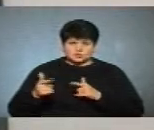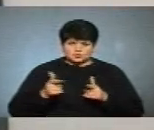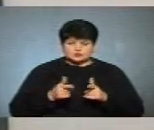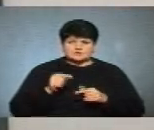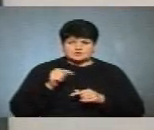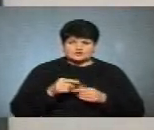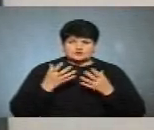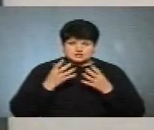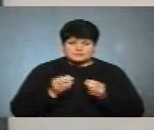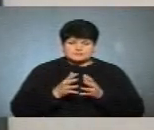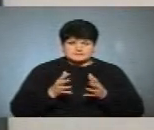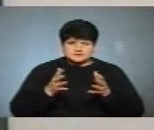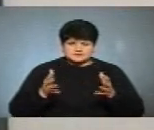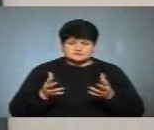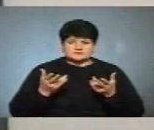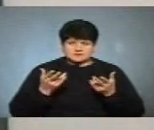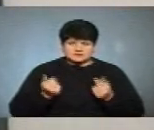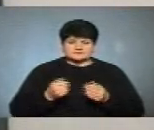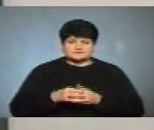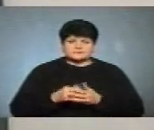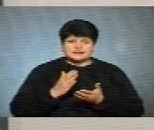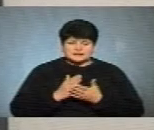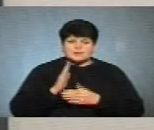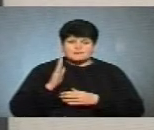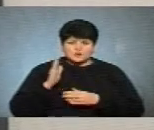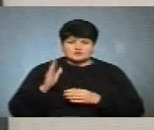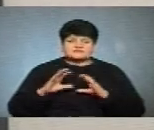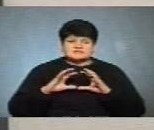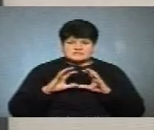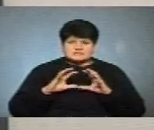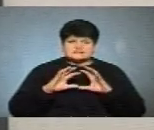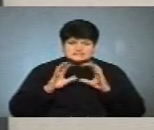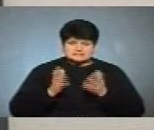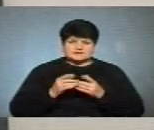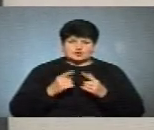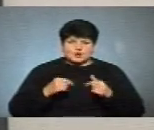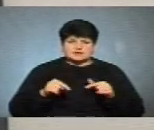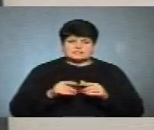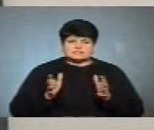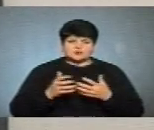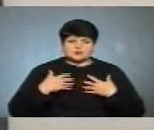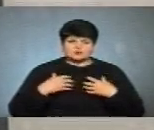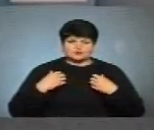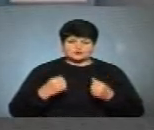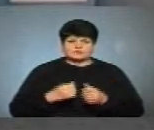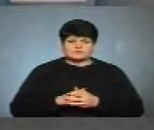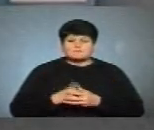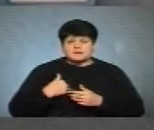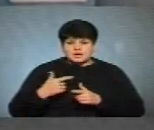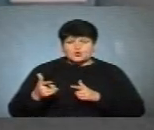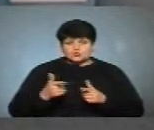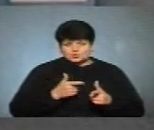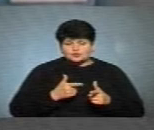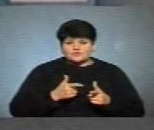того, що ми ще будемо збільшувати так, чи ні? Є такі прогнози Всесвітньої організації охорони здоров'я. Так. Ми готові,